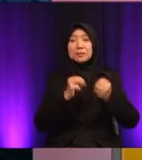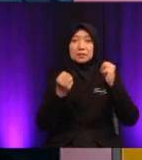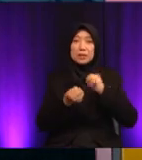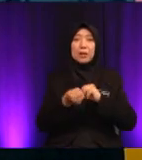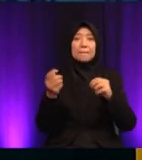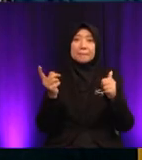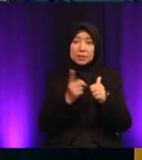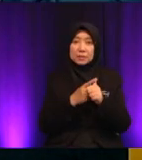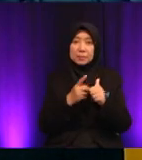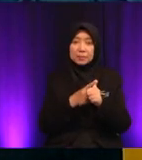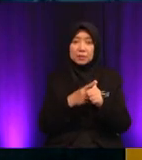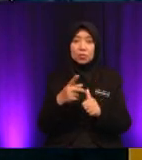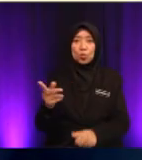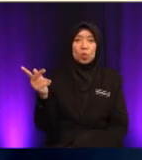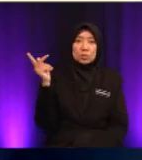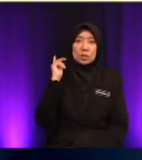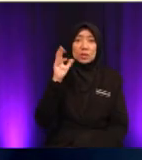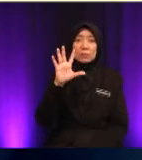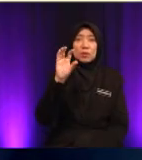berkuasa 50 Watt